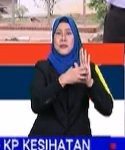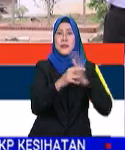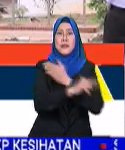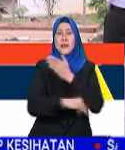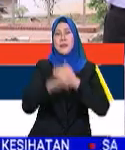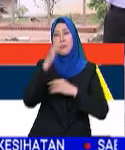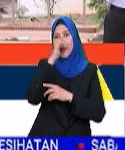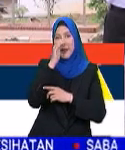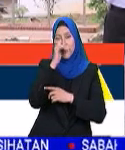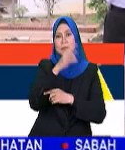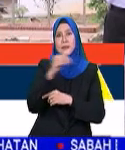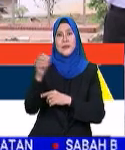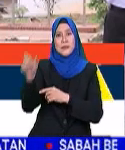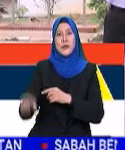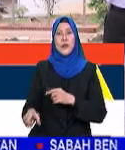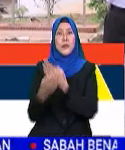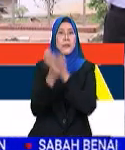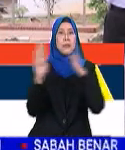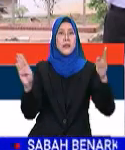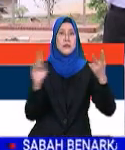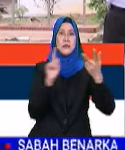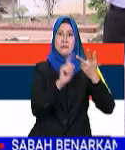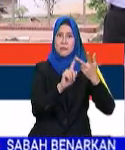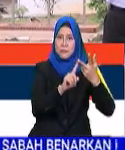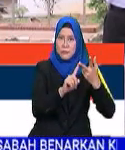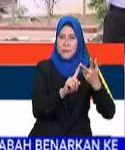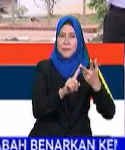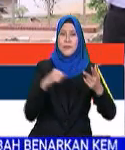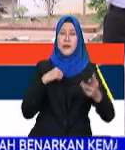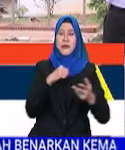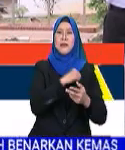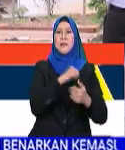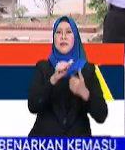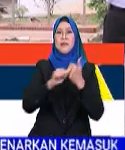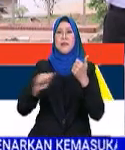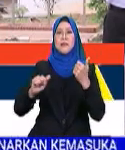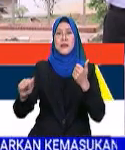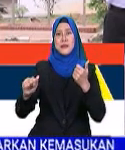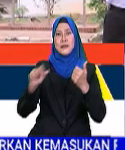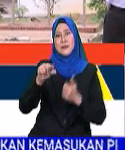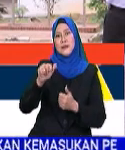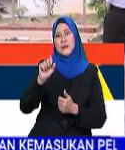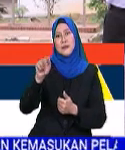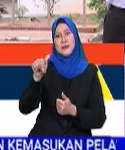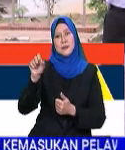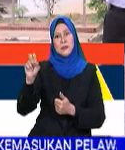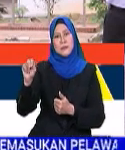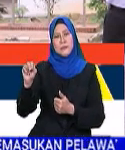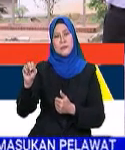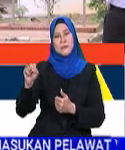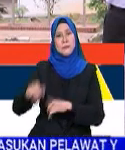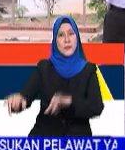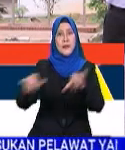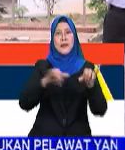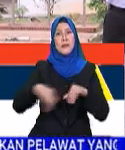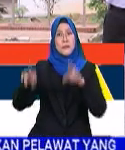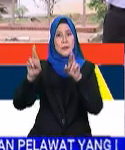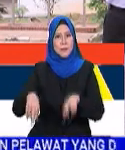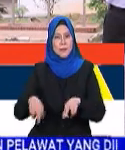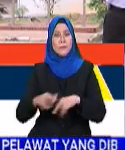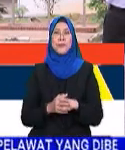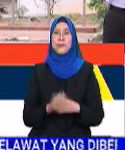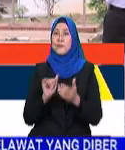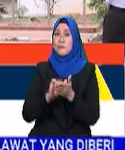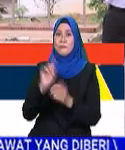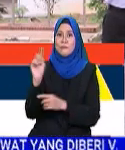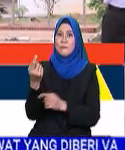Melaka dan calon bebas Abdul Hamid Mustafa yang merupakan ahli jawatan kuasa gagasan Piagam Rakyat. Baik, saya kira setakat itu